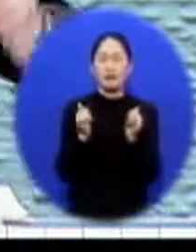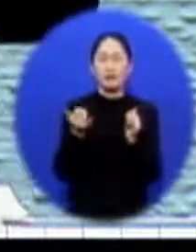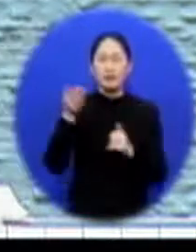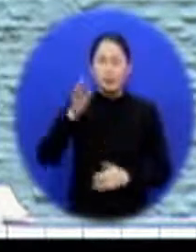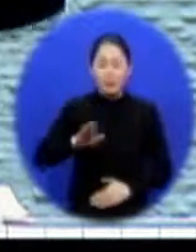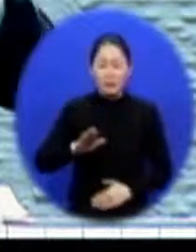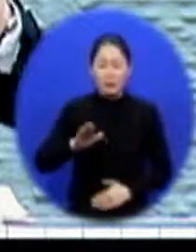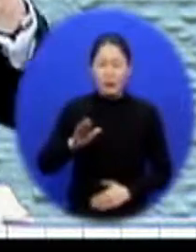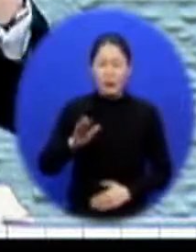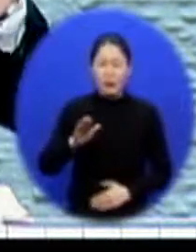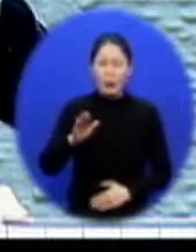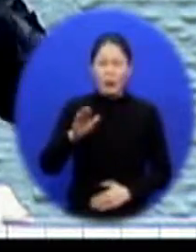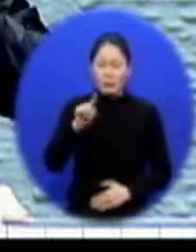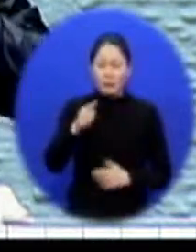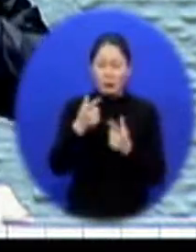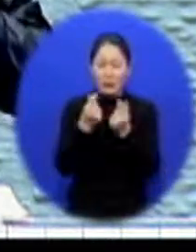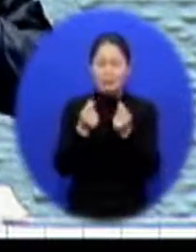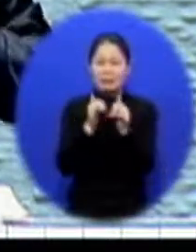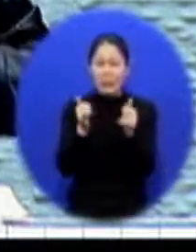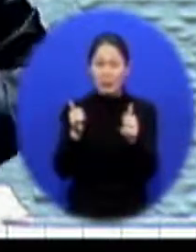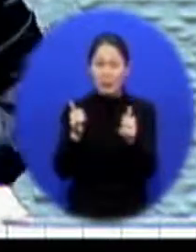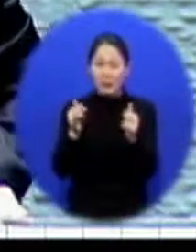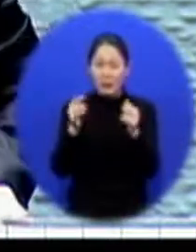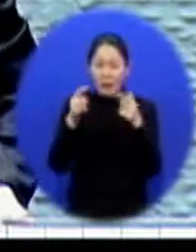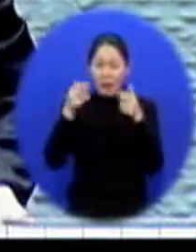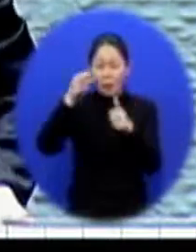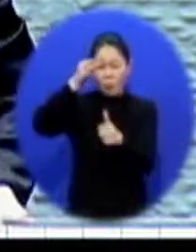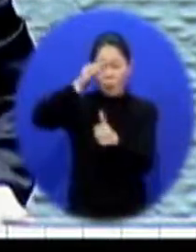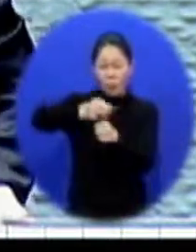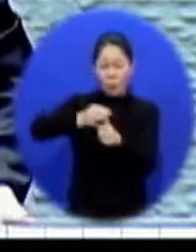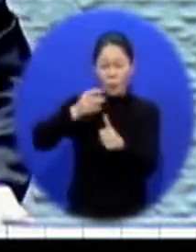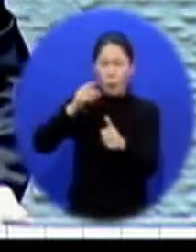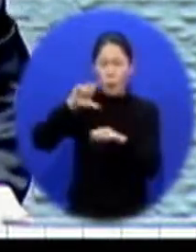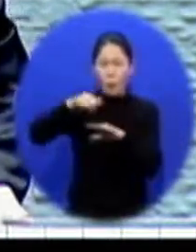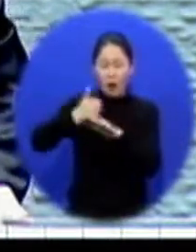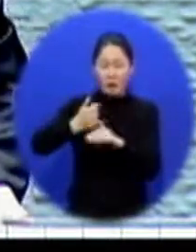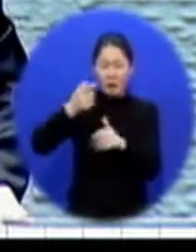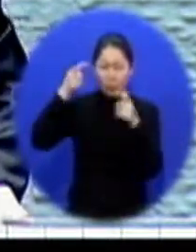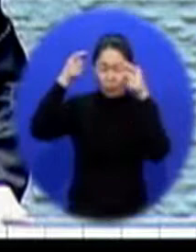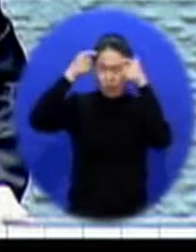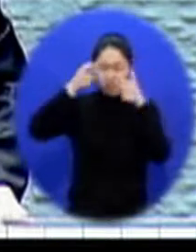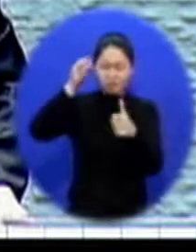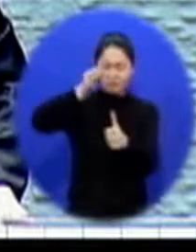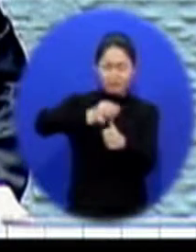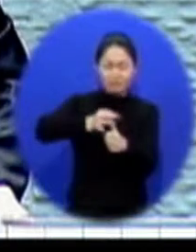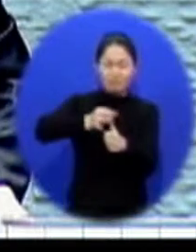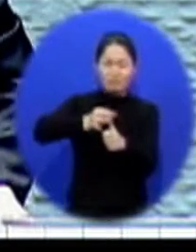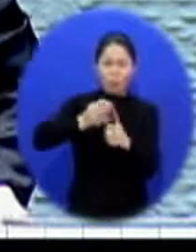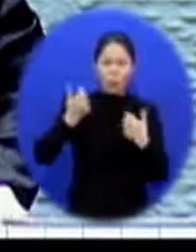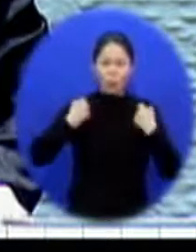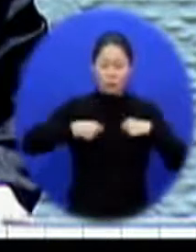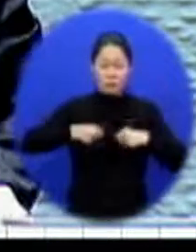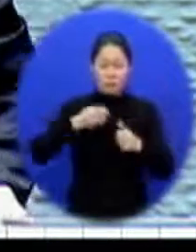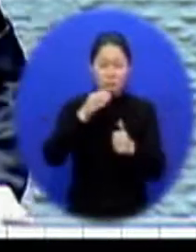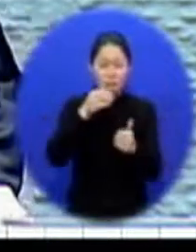그런데 거기다 왕관 씌워 놓고 왕의 외투를 입혀 논 들 그게 무슨 소위 있냔 말이야